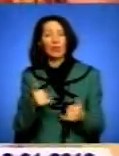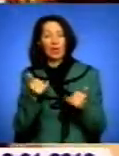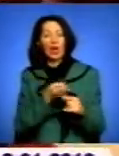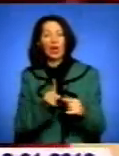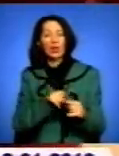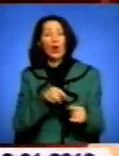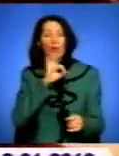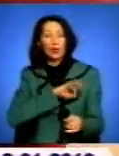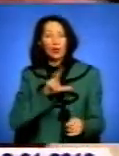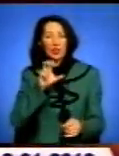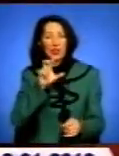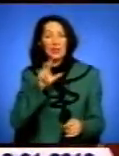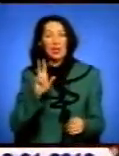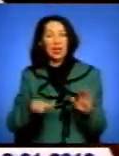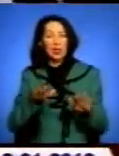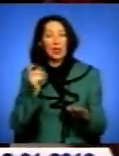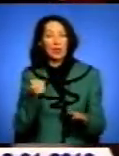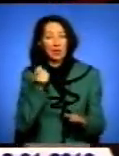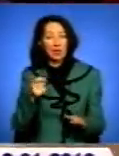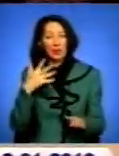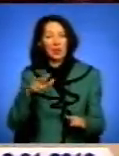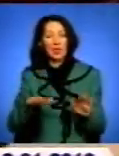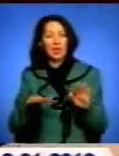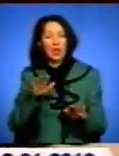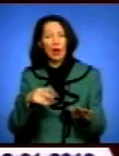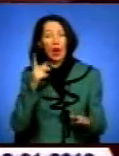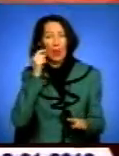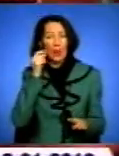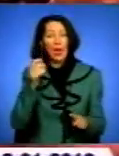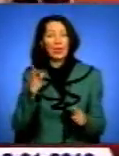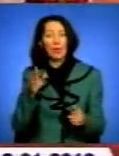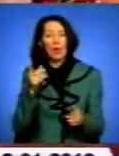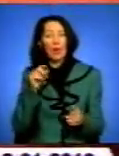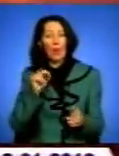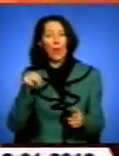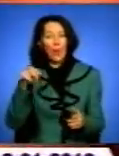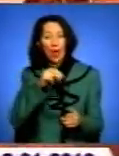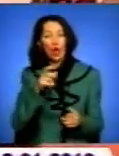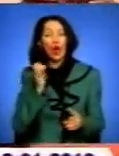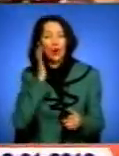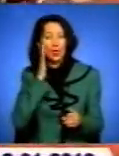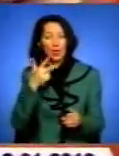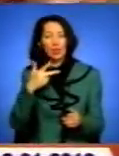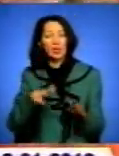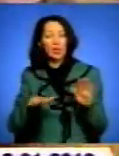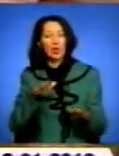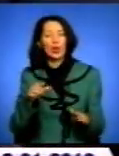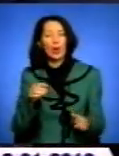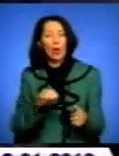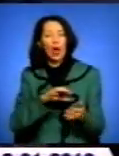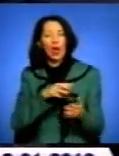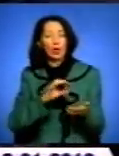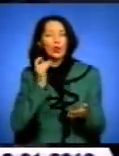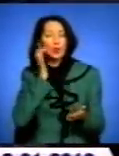кілограмів пшениці, по 50 кілограмів меду, маку і горіхів та по 30 кілограмів родзинок і цукру. А ще на центральній площі